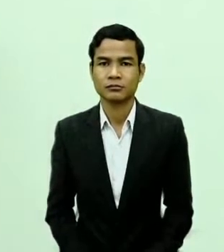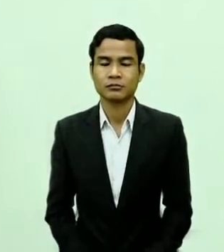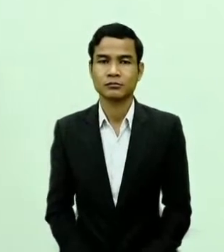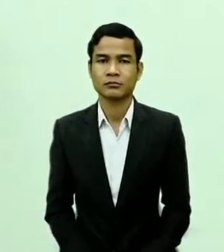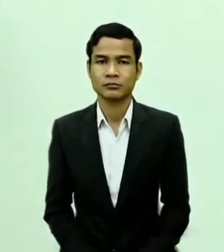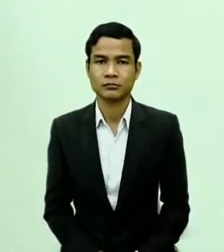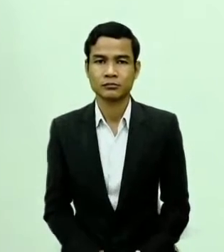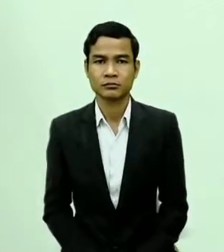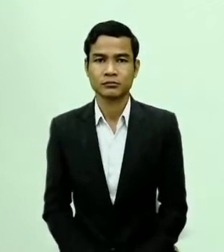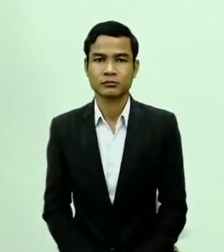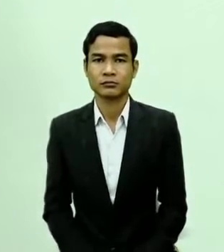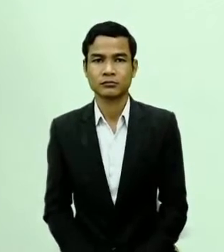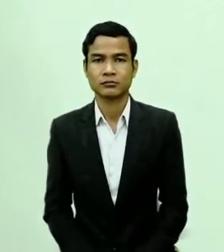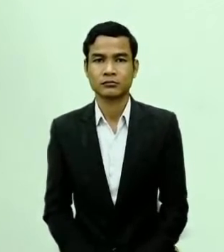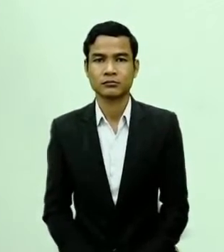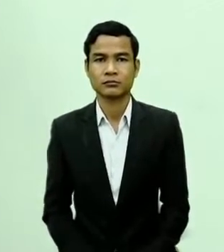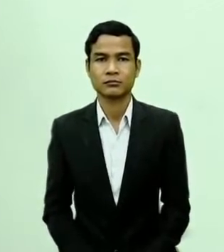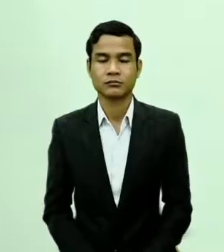bây ơi cô đỡ